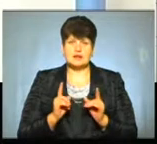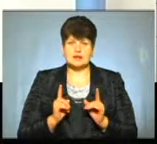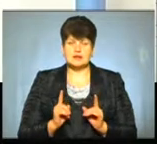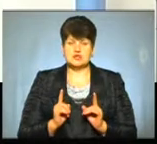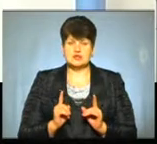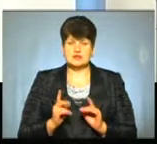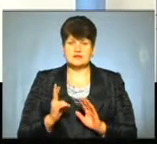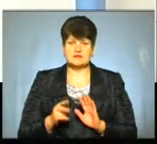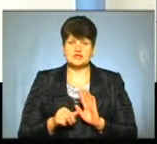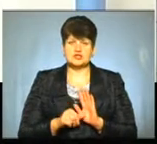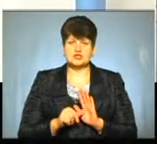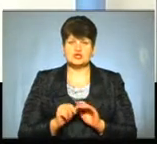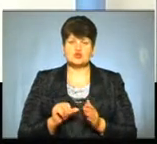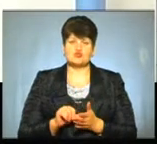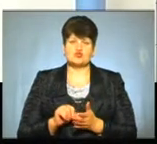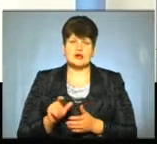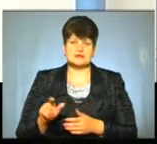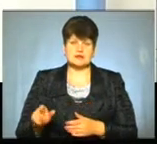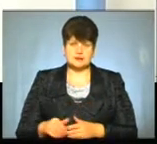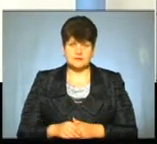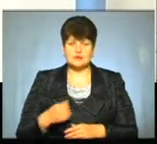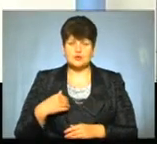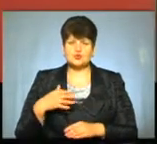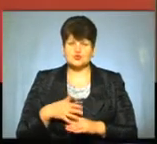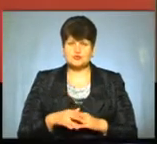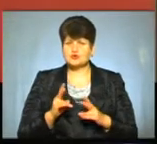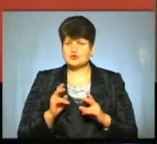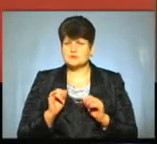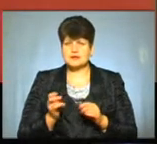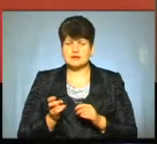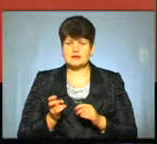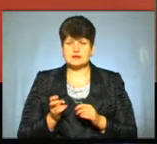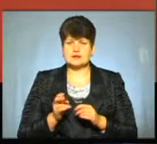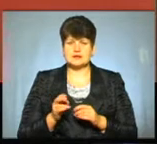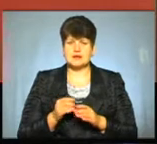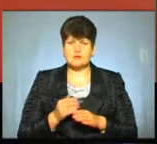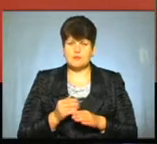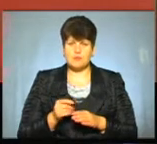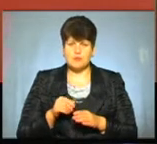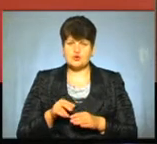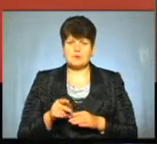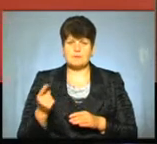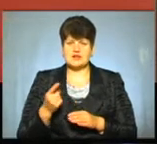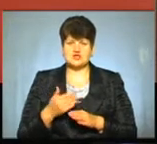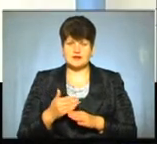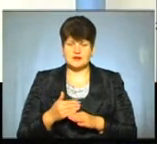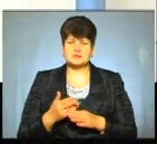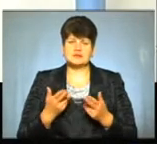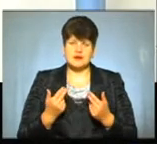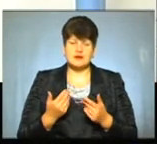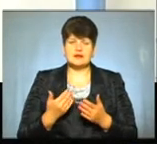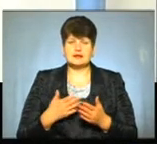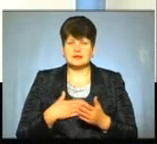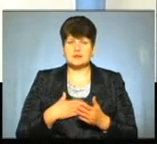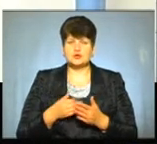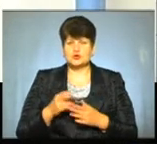лише 26 учасників тестування. Тобто ми розуміємо, що дехто міг не пройти цього першого етапу? Скоріше за все так, але